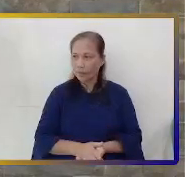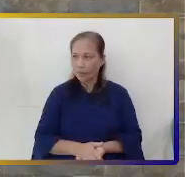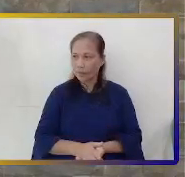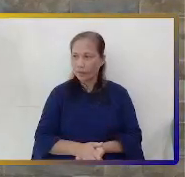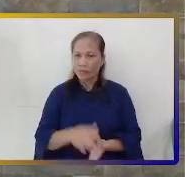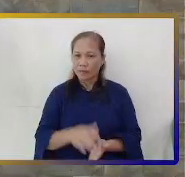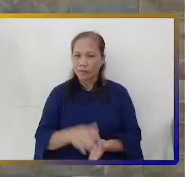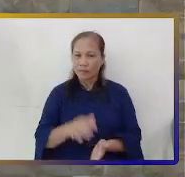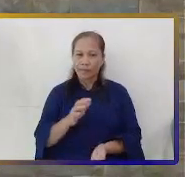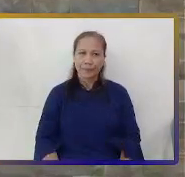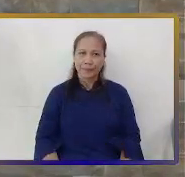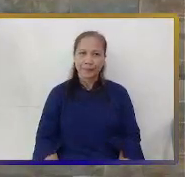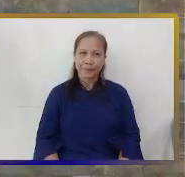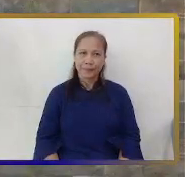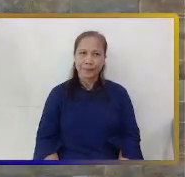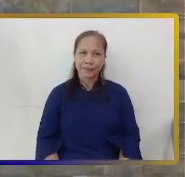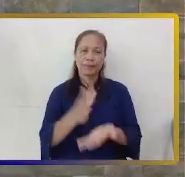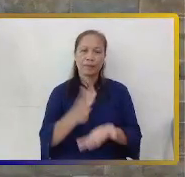tayo ag